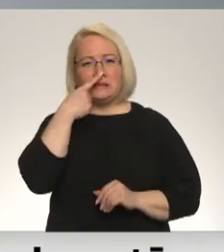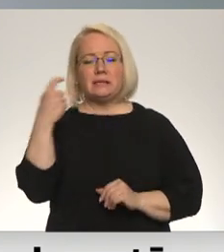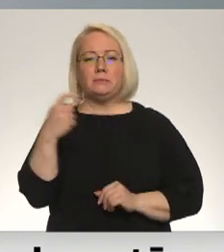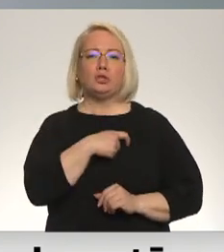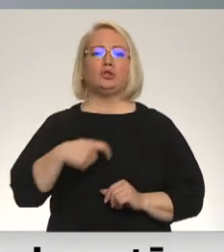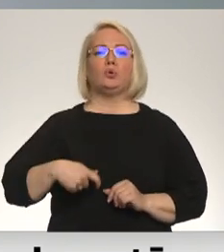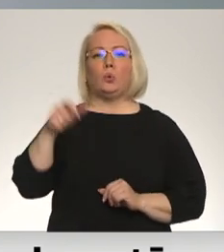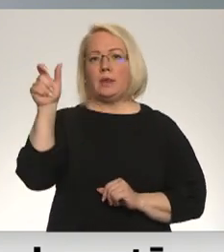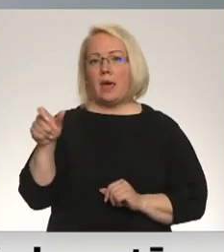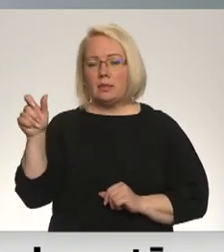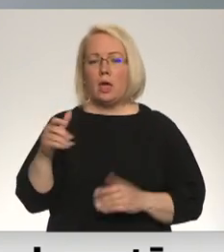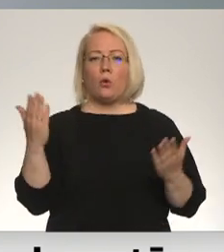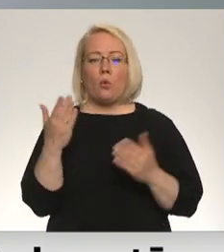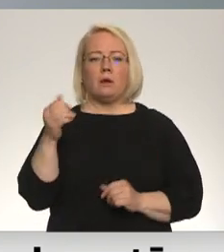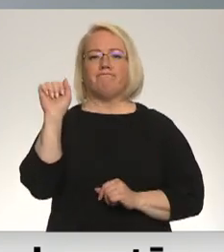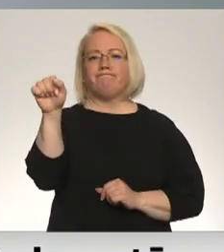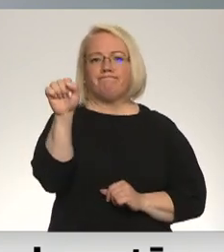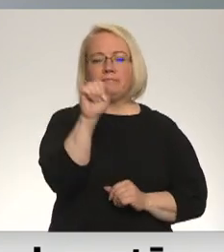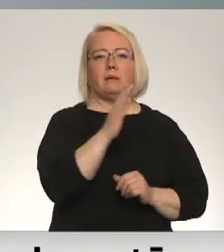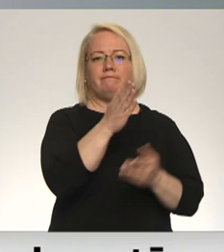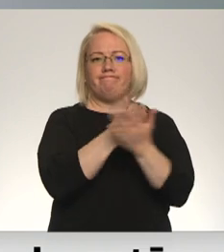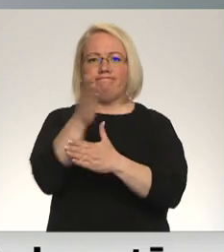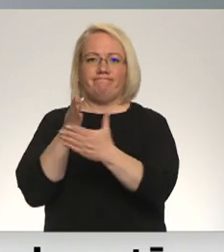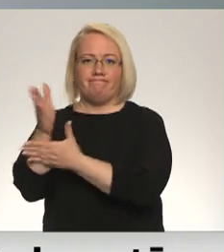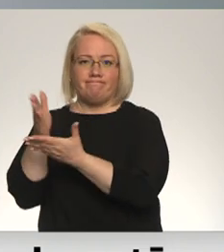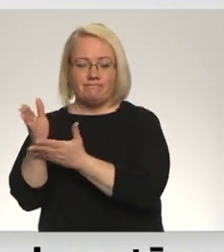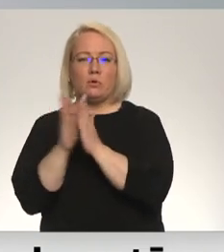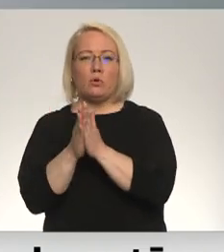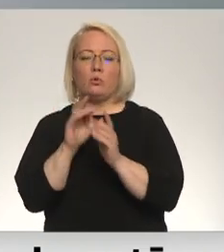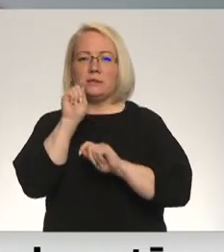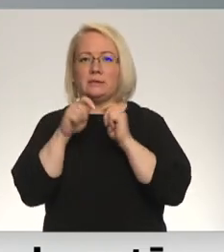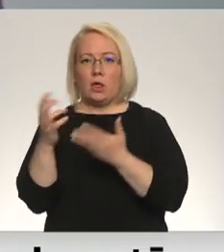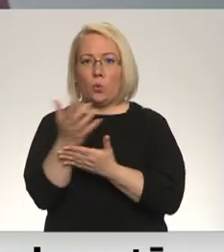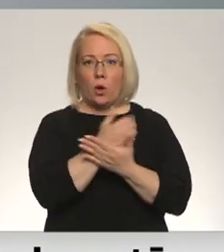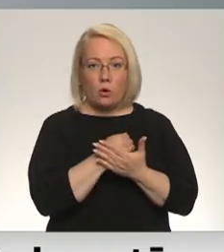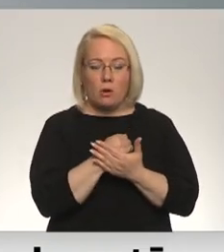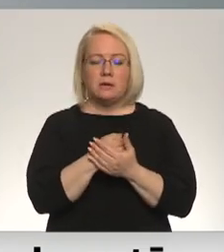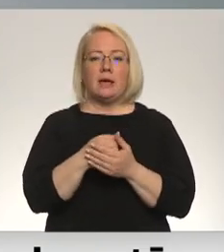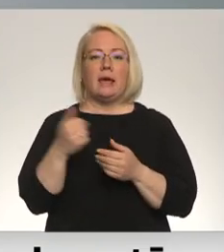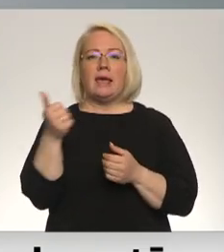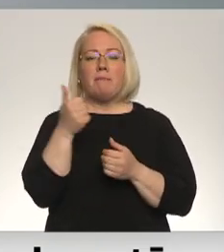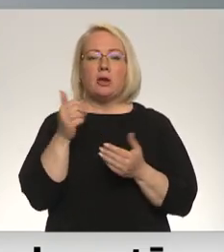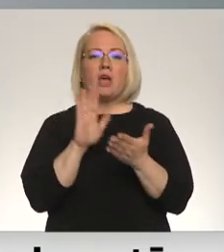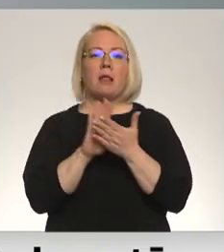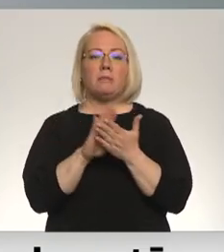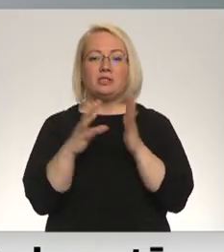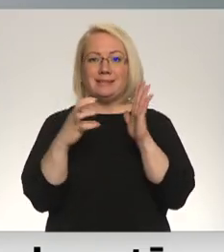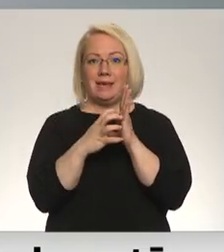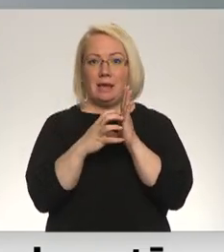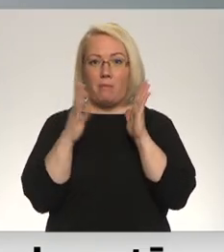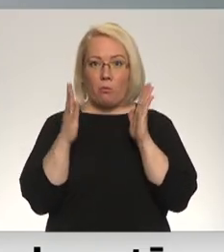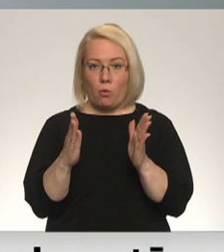studenti, kuri klauvēs pie māju durvīm un lūks šos ziedojumus. Īpašās atpazīšanas zīmes būs tādas, ka viņiem